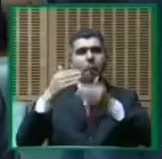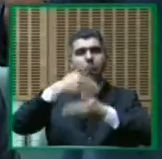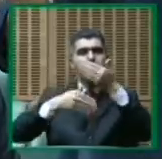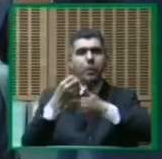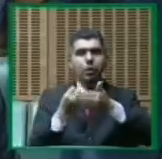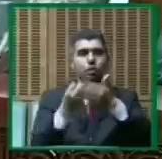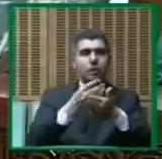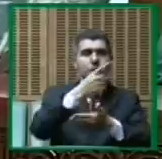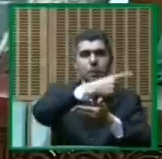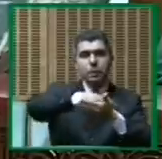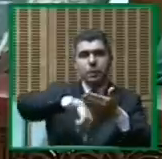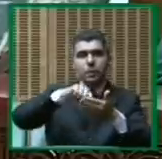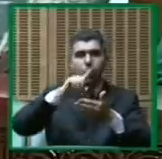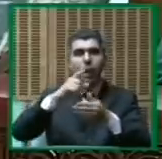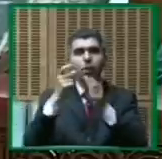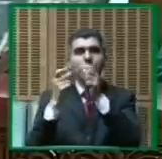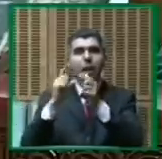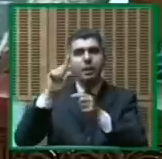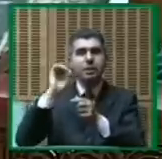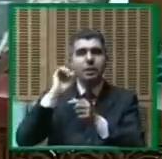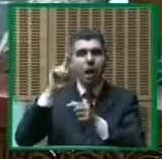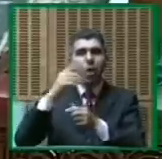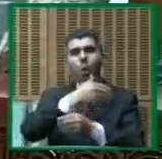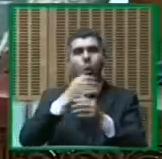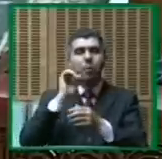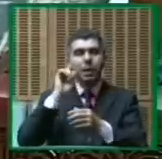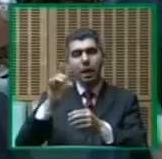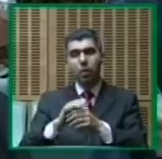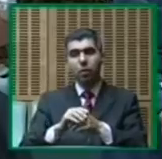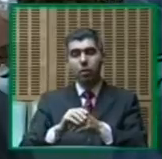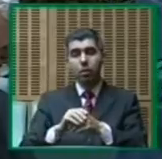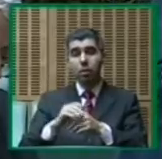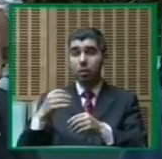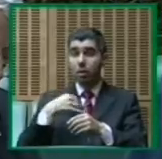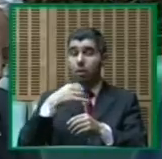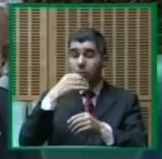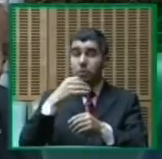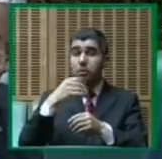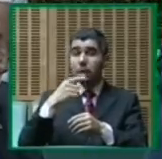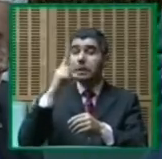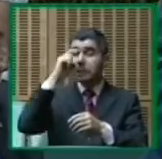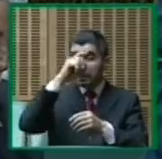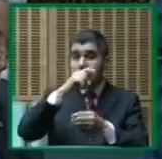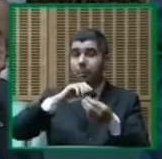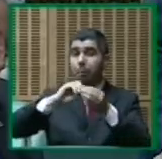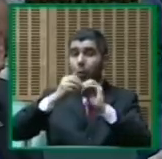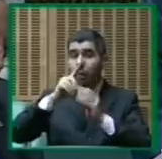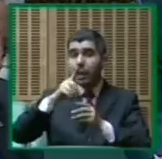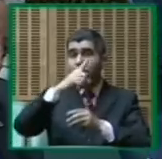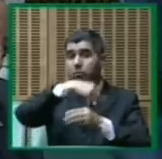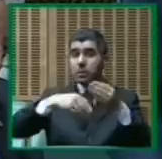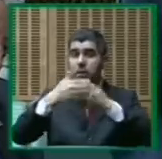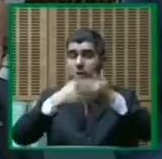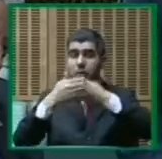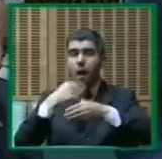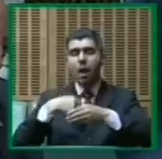العمران إلى آخره، شركات تابعة للدولة. لكن مع كامل الأسف قلت كاين إكراهات في مشكل ديال العقار، هذا